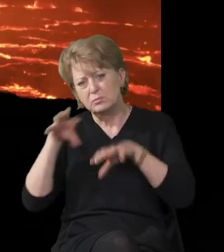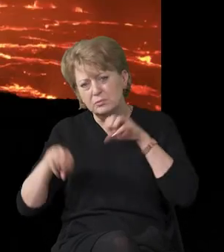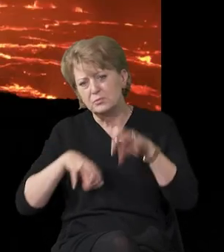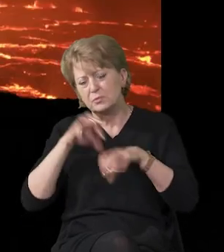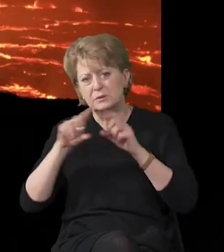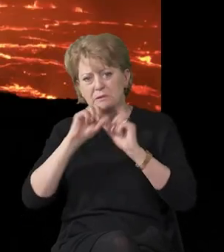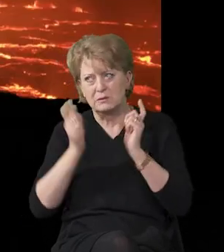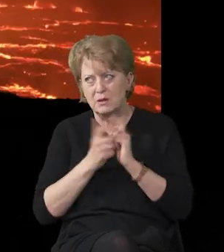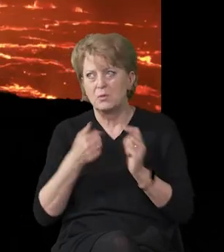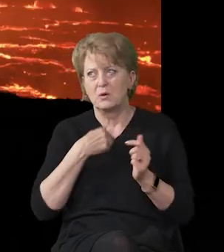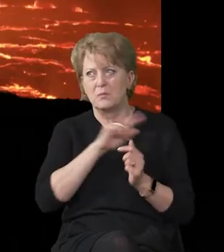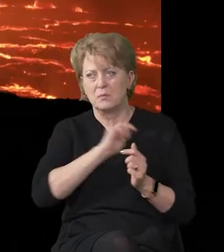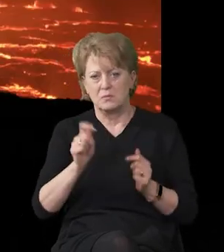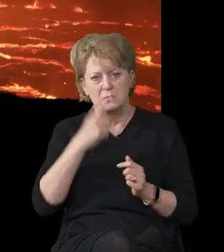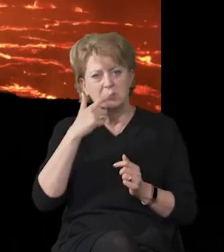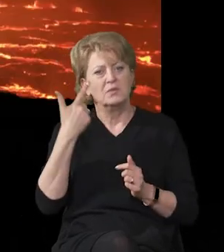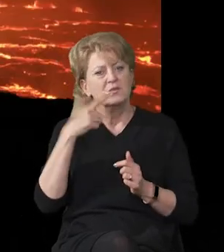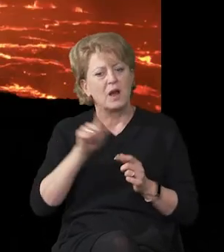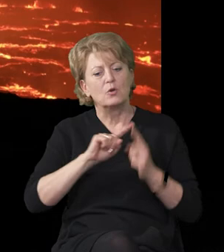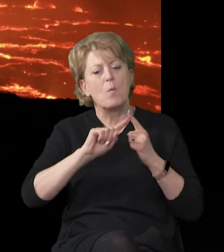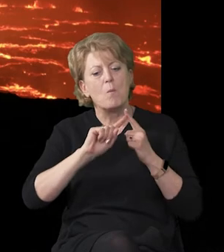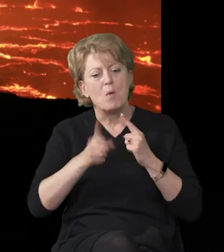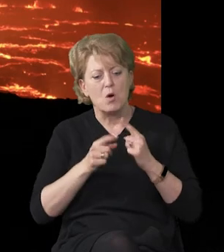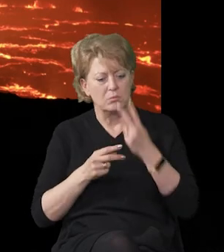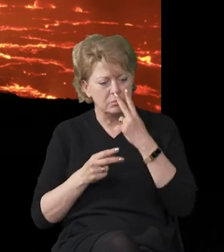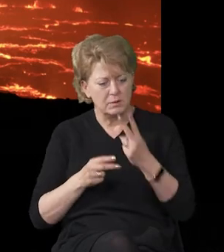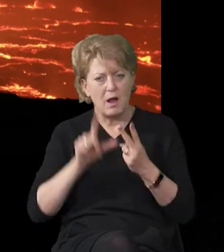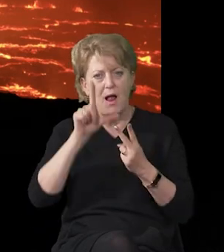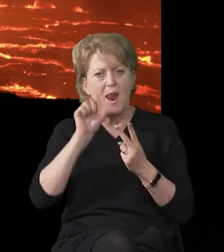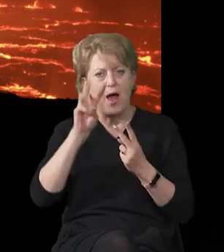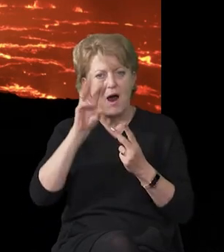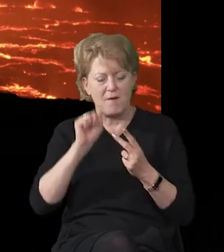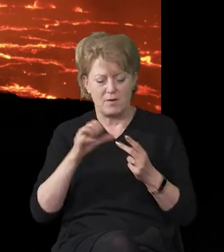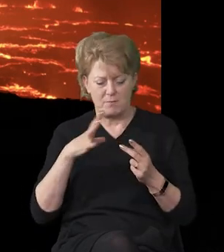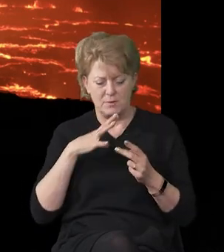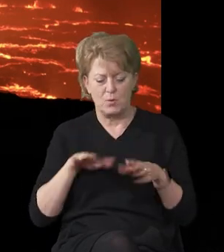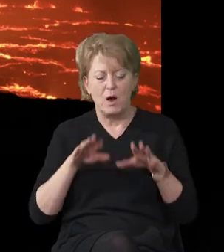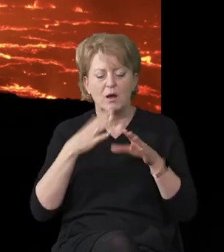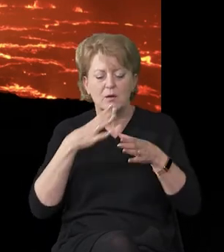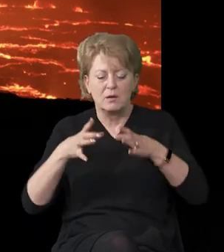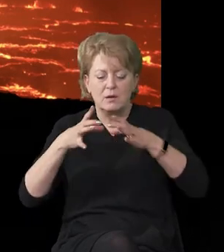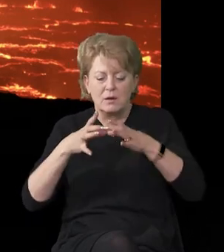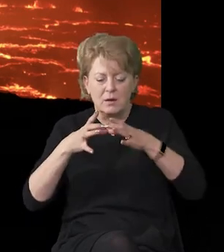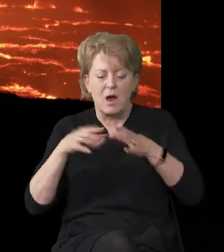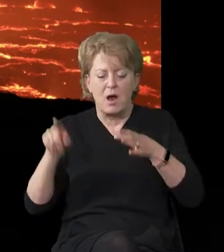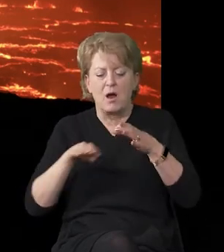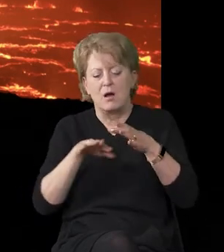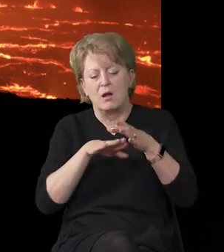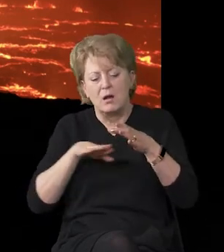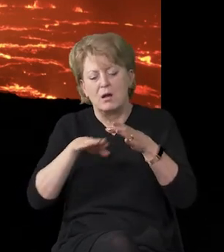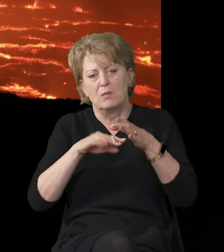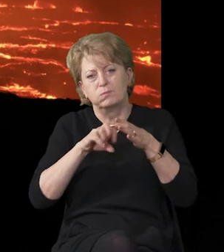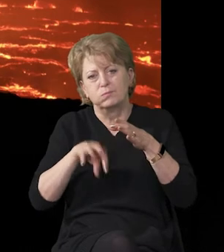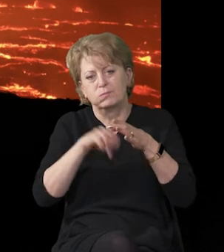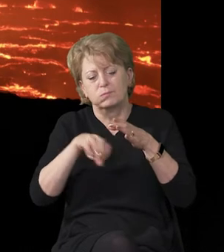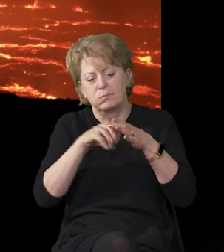tym jeziorze, w tym wulkanie, podniosła się tak wysoko, że przelała się poprzez krawędź krateru i spłynęła w różnych